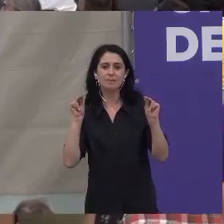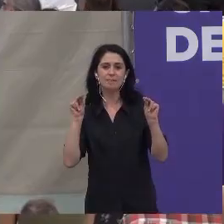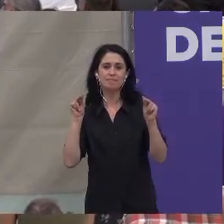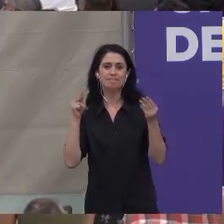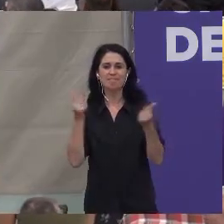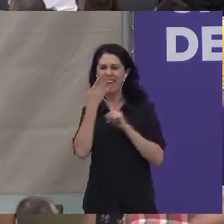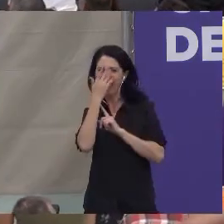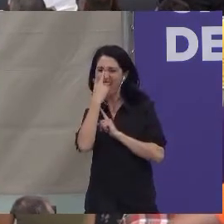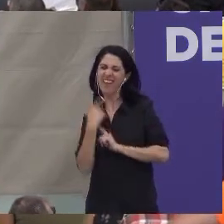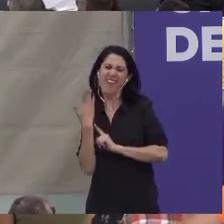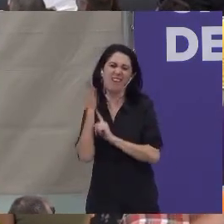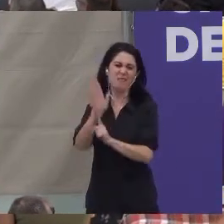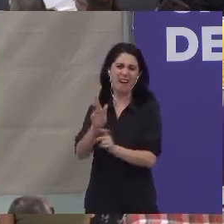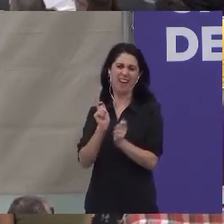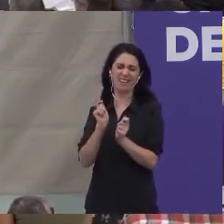aquesta imatge.